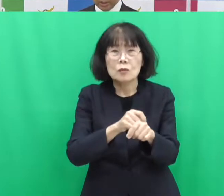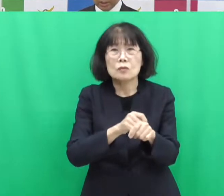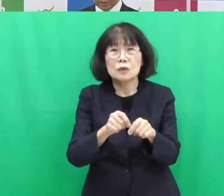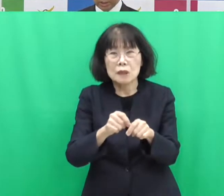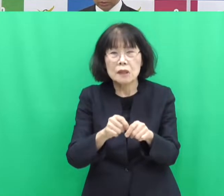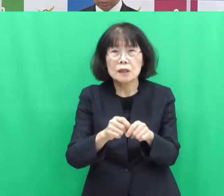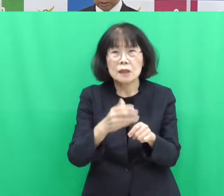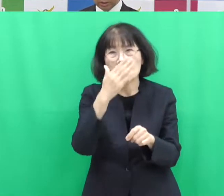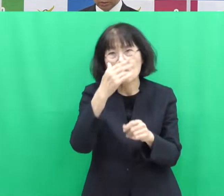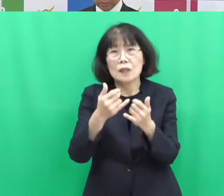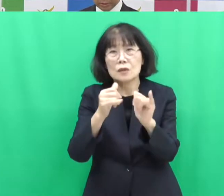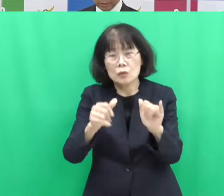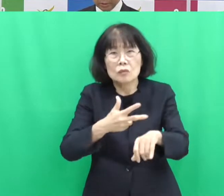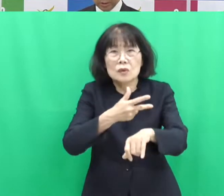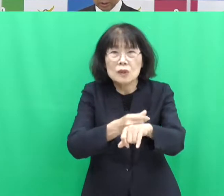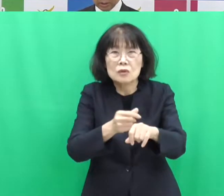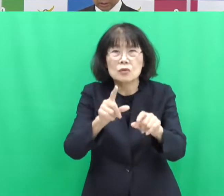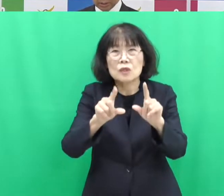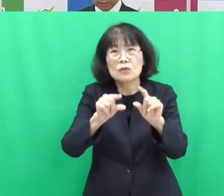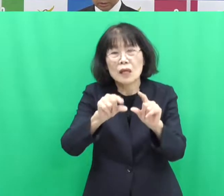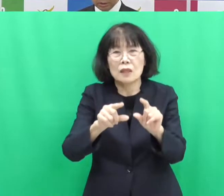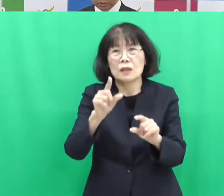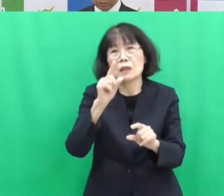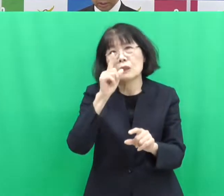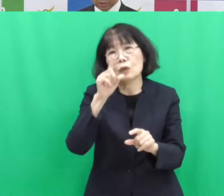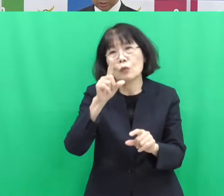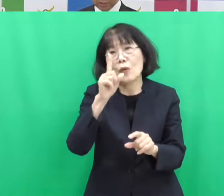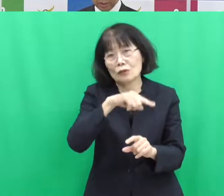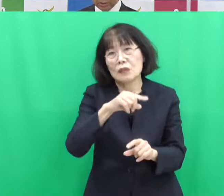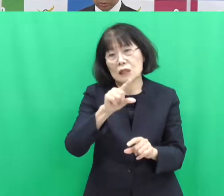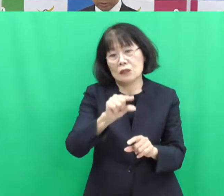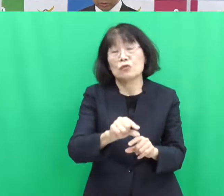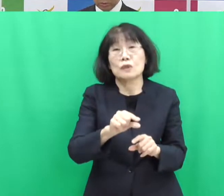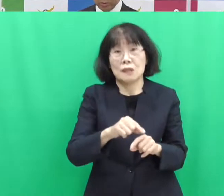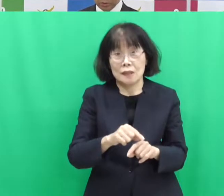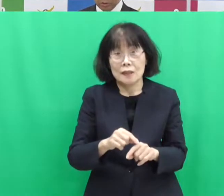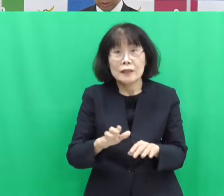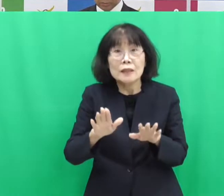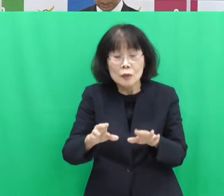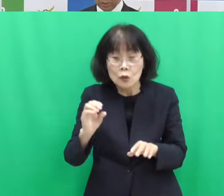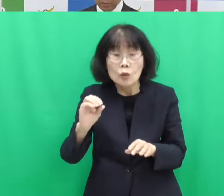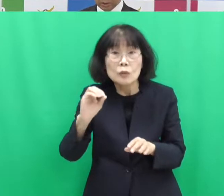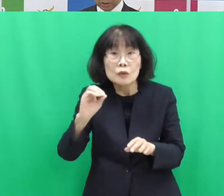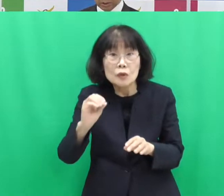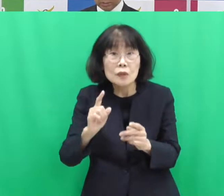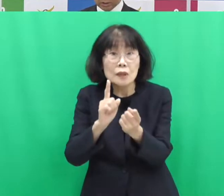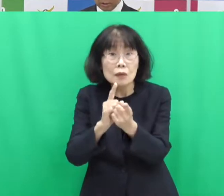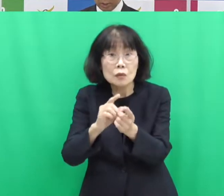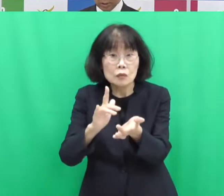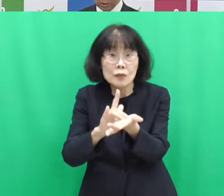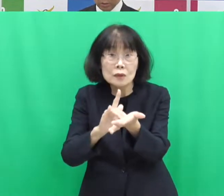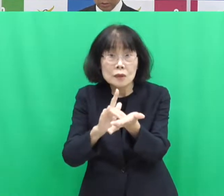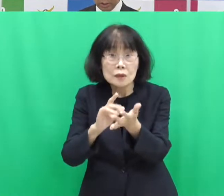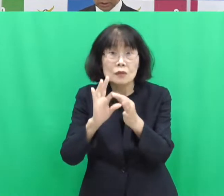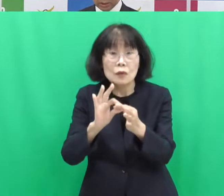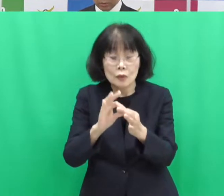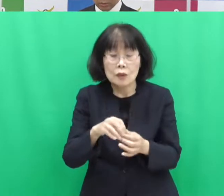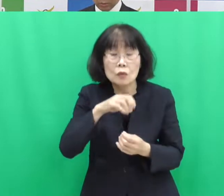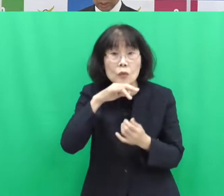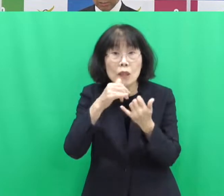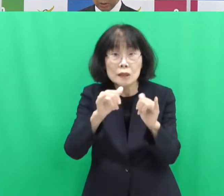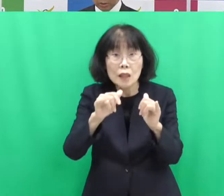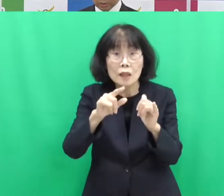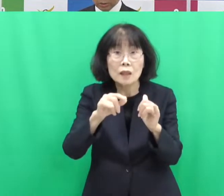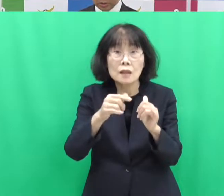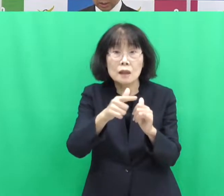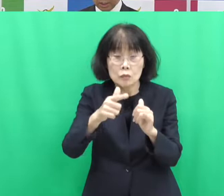割合が低調となっております。現在接種が進められておりますオミクロン株対応ワクチンにつきましては、高齢者など